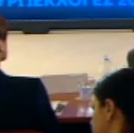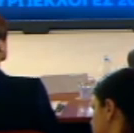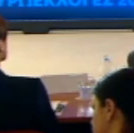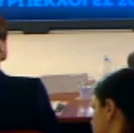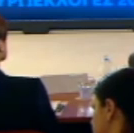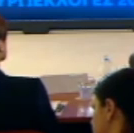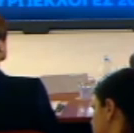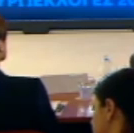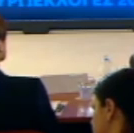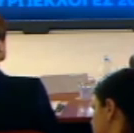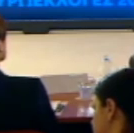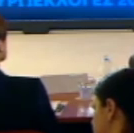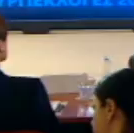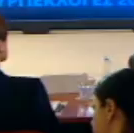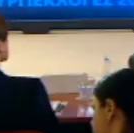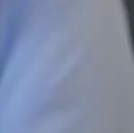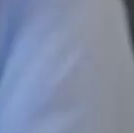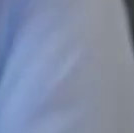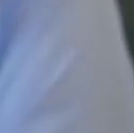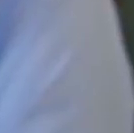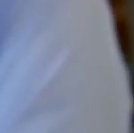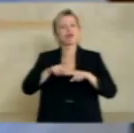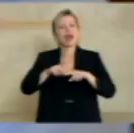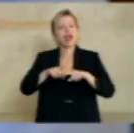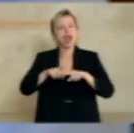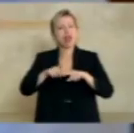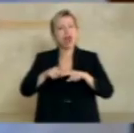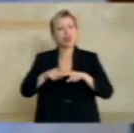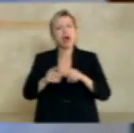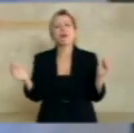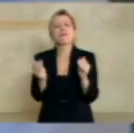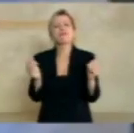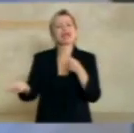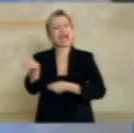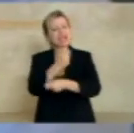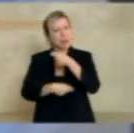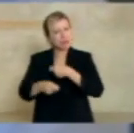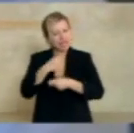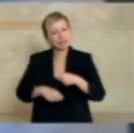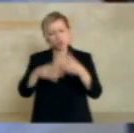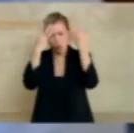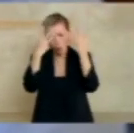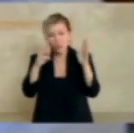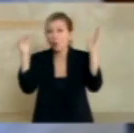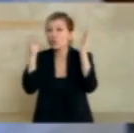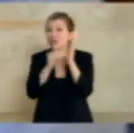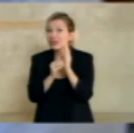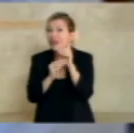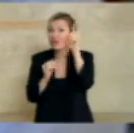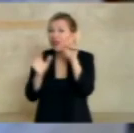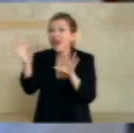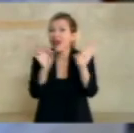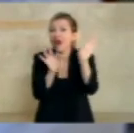αντιπροσωπεύουν το 98% του συνόλου, ξεπερνούν τις 800.000, διαθέτουν όμως το 87% της απασχόλησης,